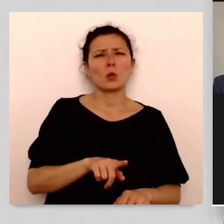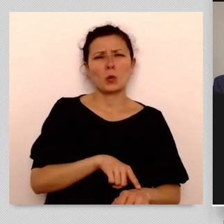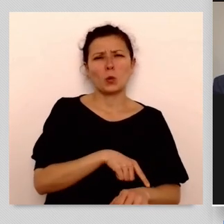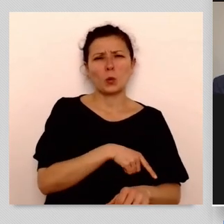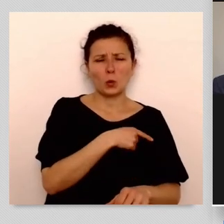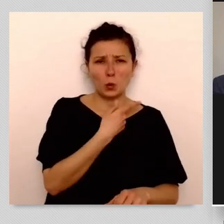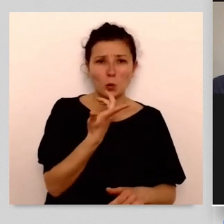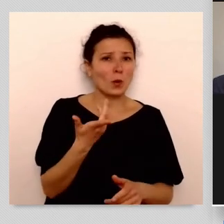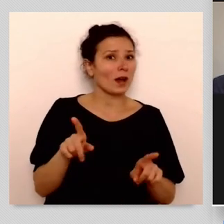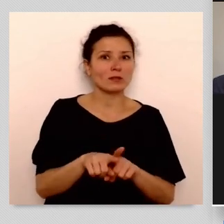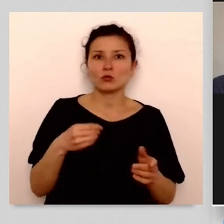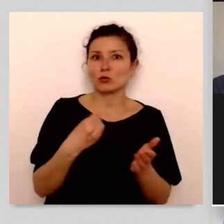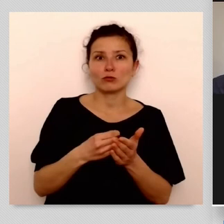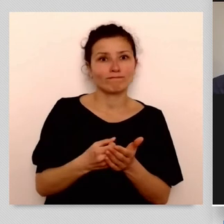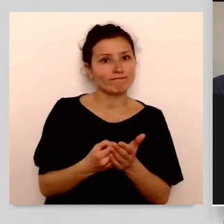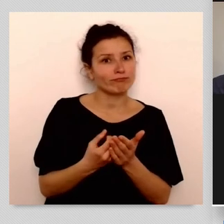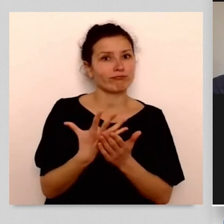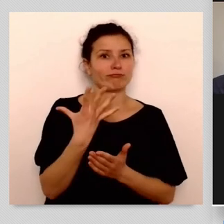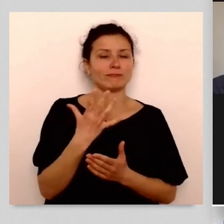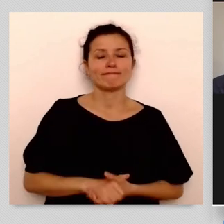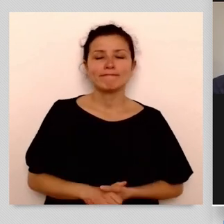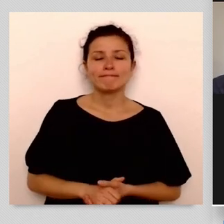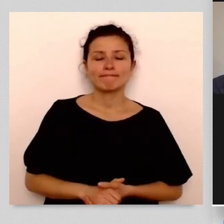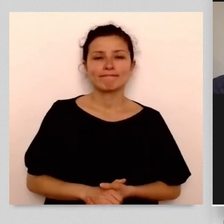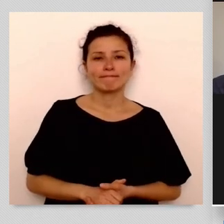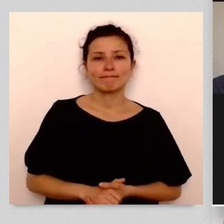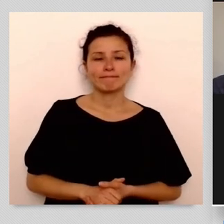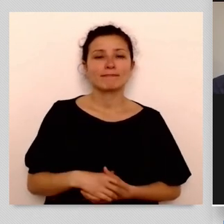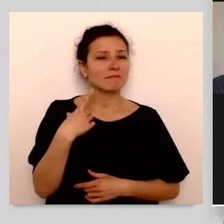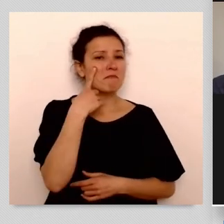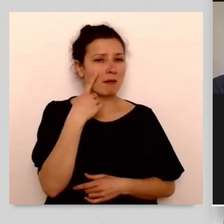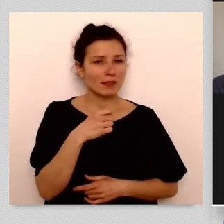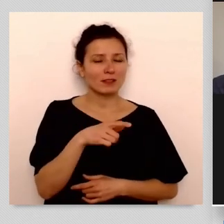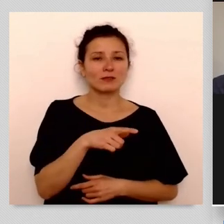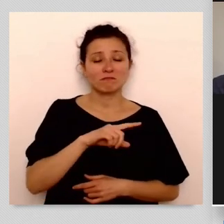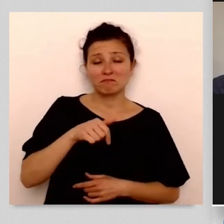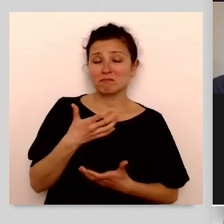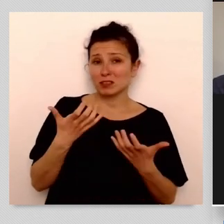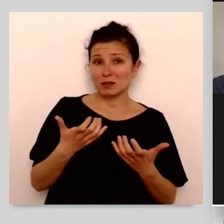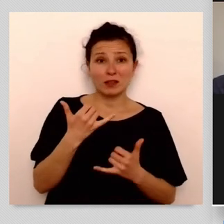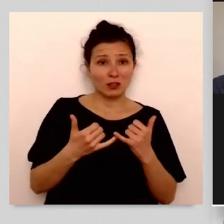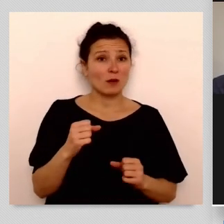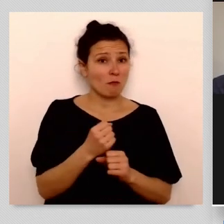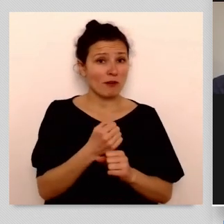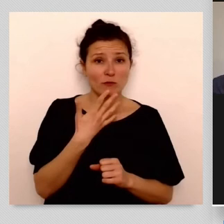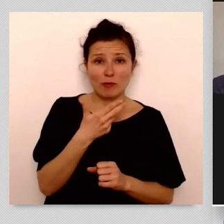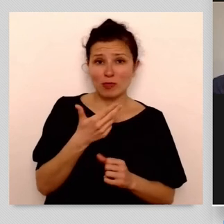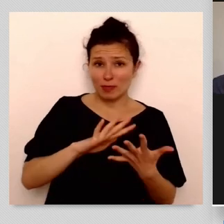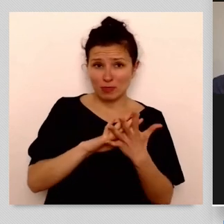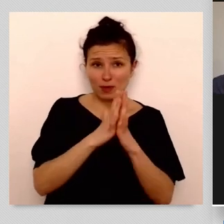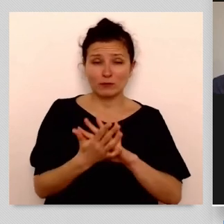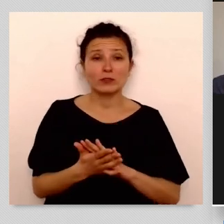bardzo kosztownym. Biorąc pod uwagę to, że chcemy, jeśli mówimy na serio o transformacji, czyli mówimy